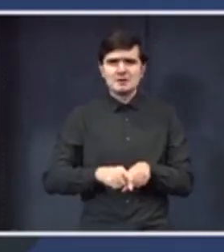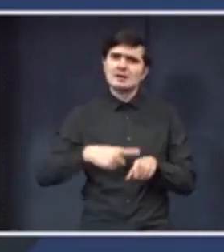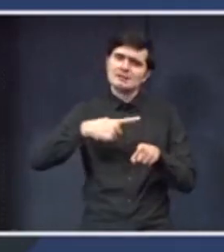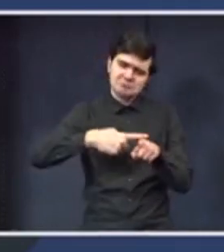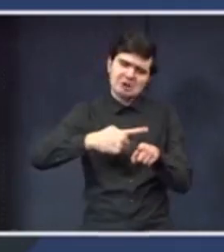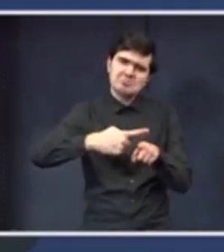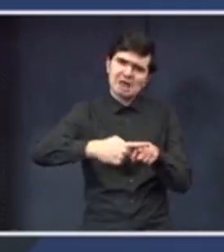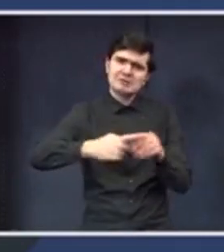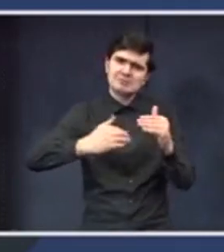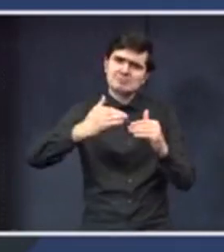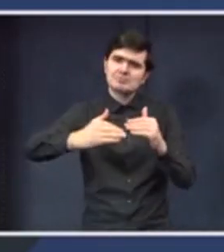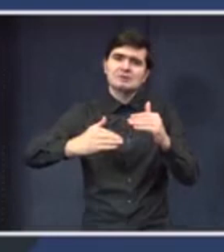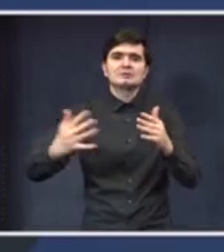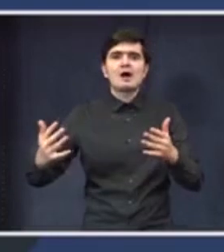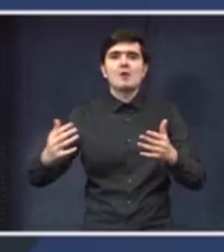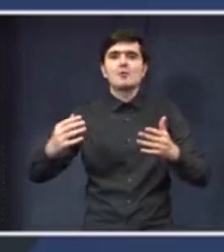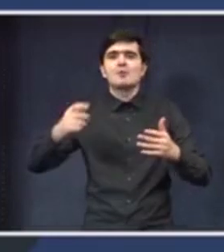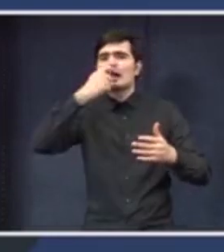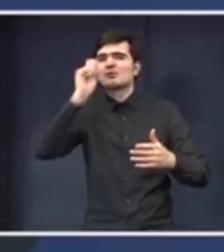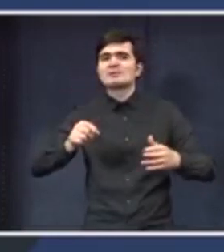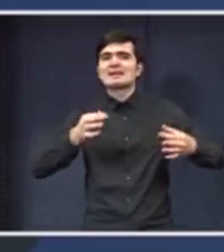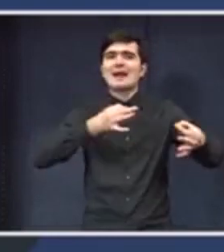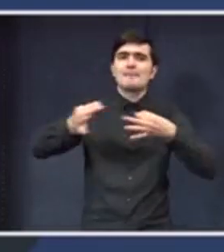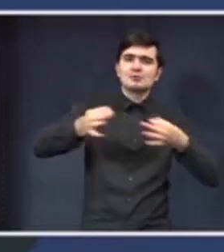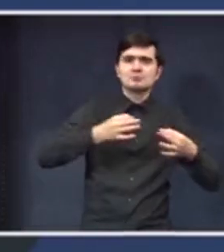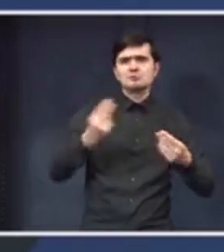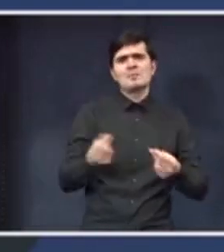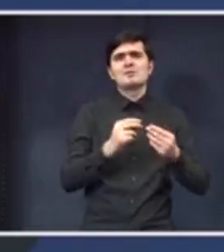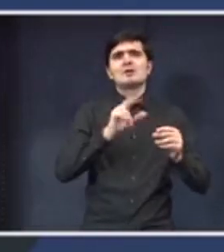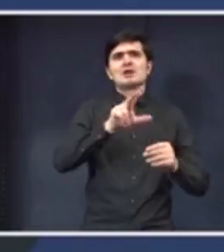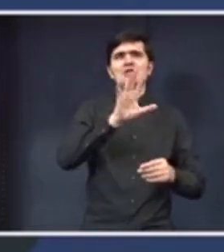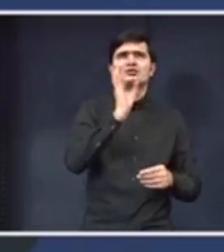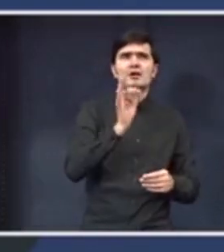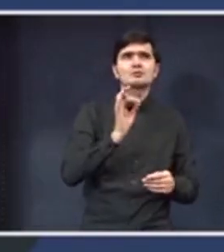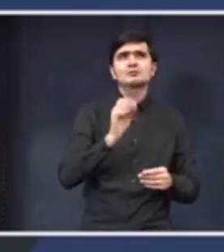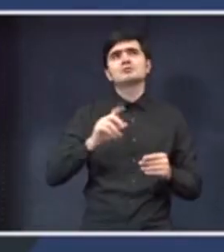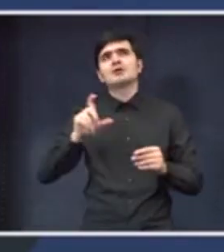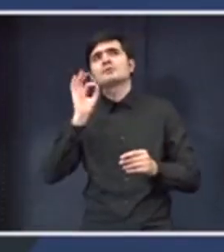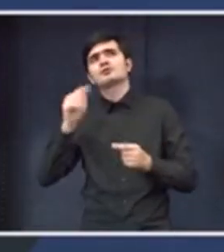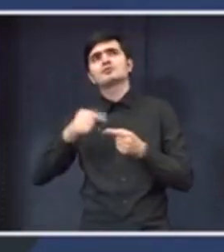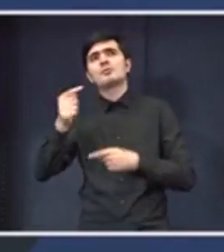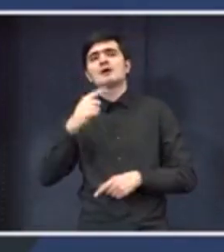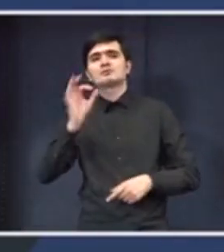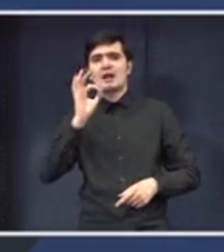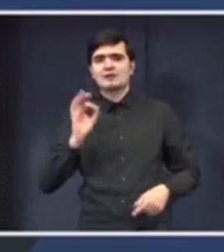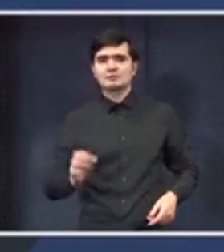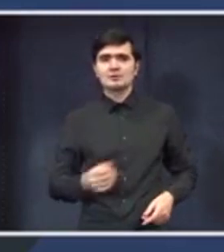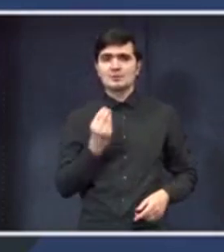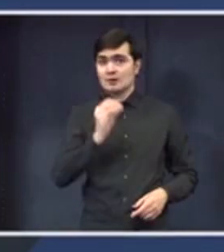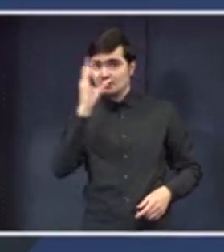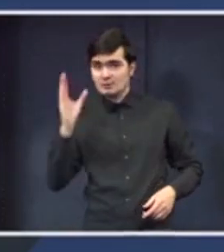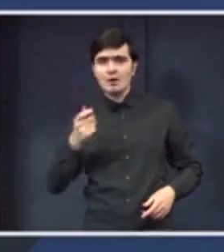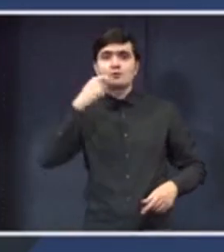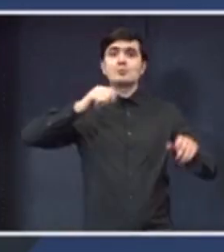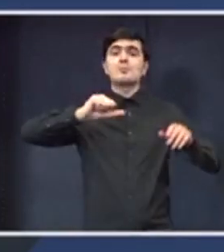ridicat acele măsuri și cred că e cel mai bine mergem. 35, 70 și apoi 100%. Bună ziua, Dorian Necula, Agenția de Presă Queen News.